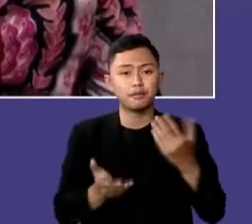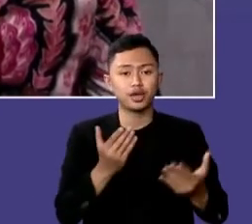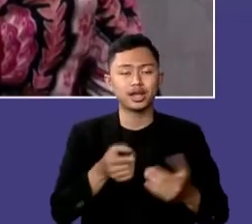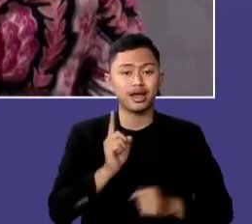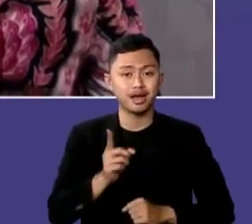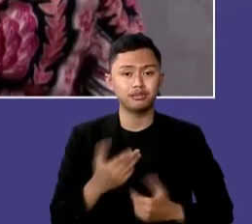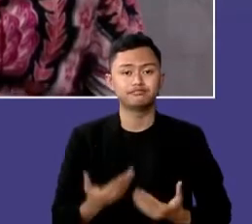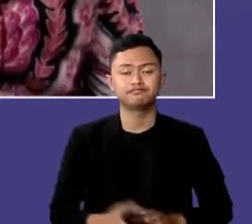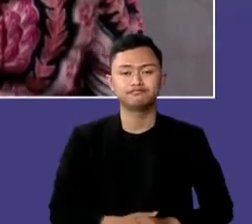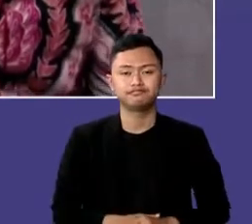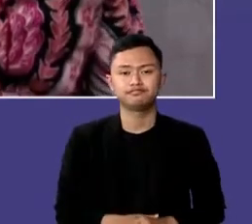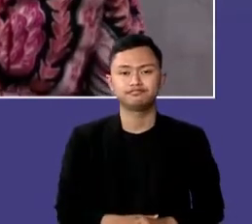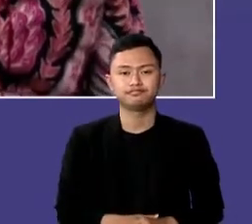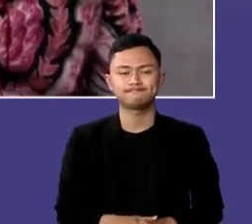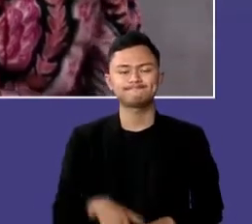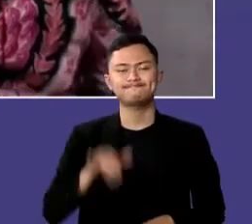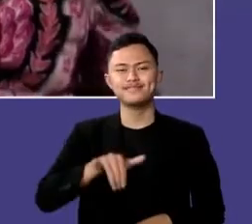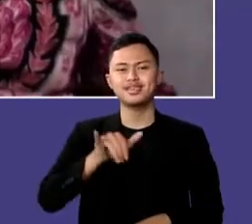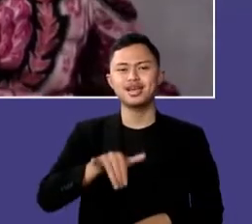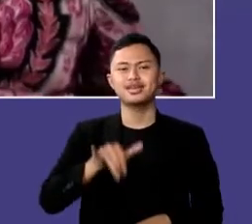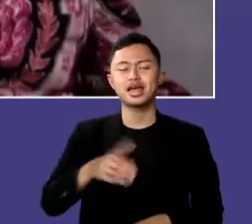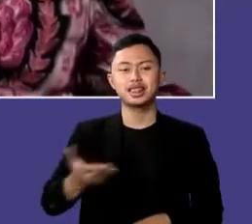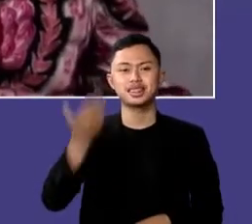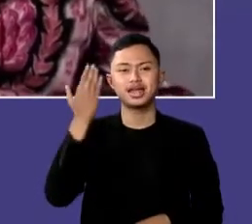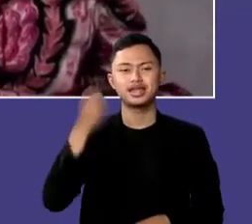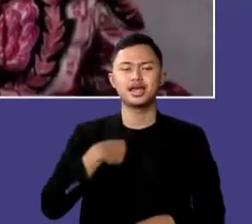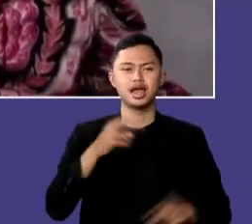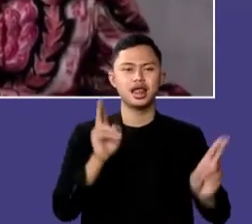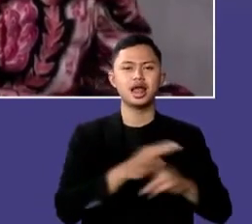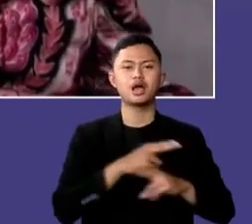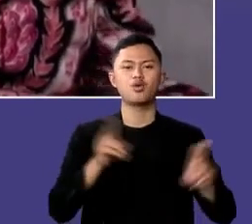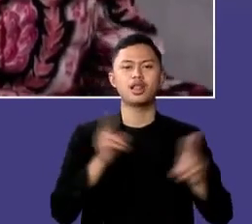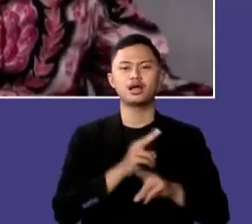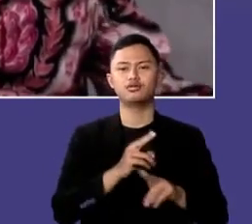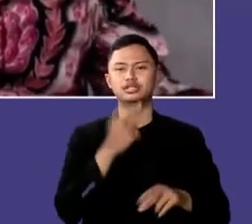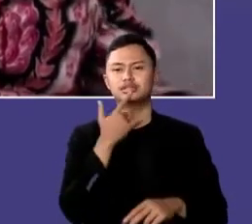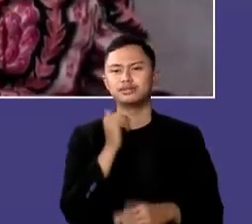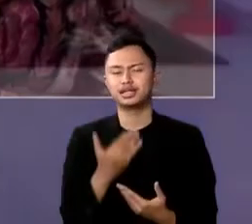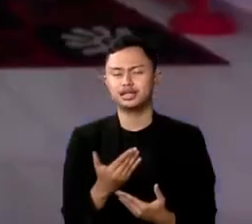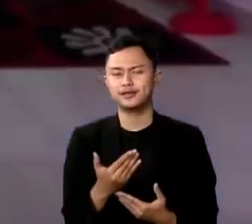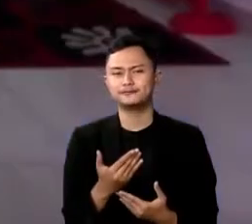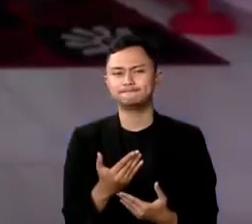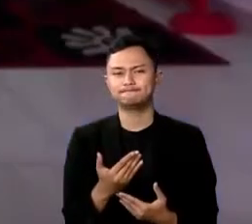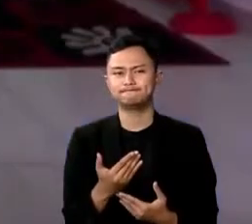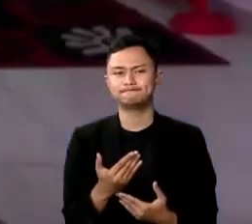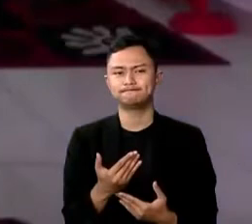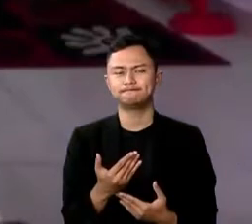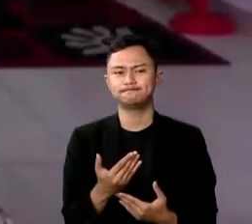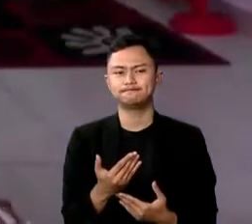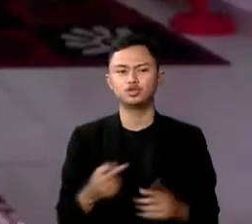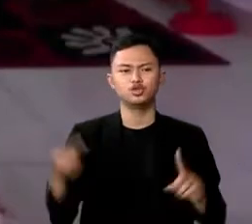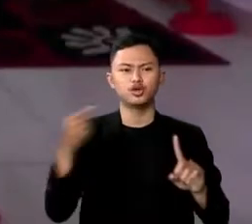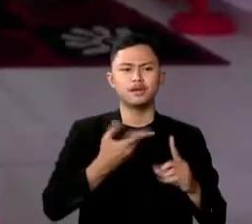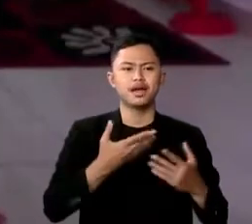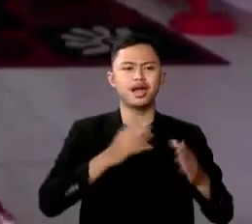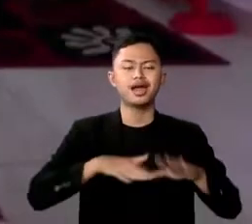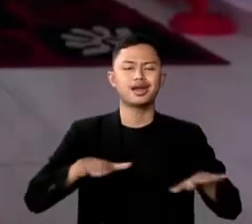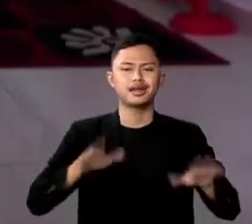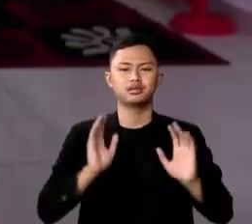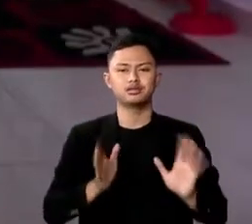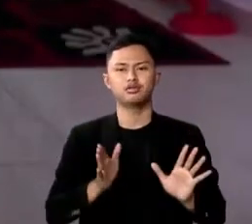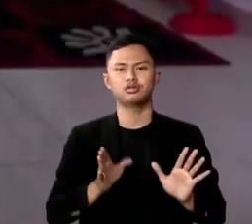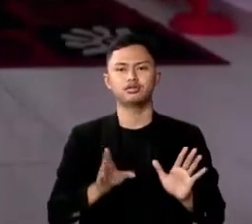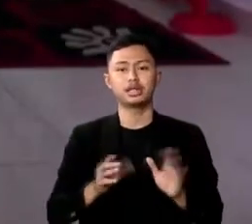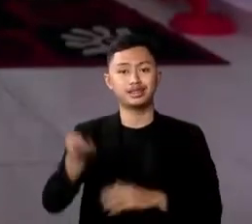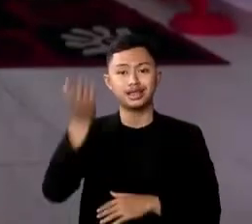barangkali iya iya data di lagu-lagunya ini juga bisa untuk apa untuk anak-anak